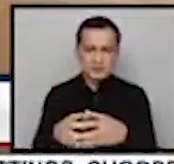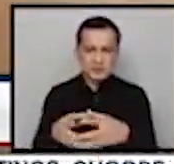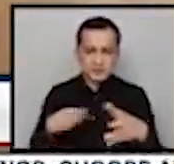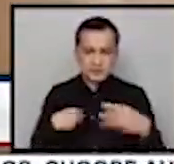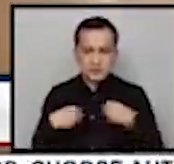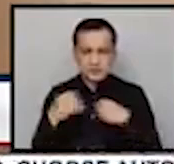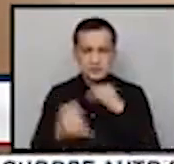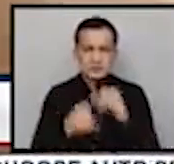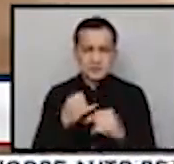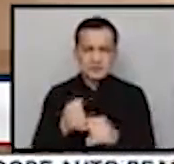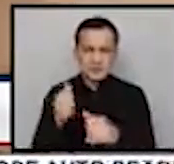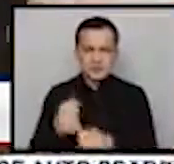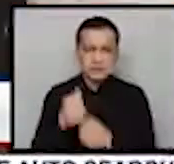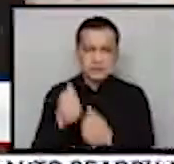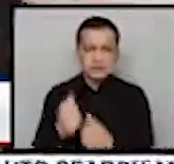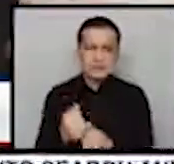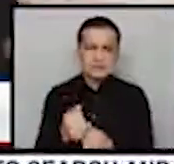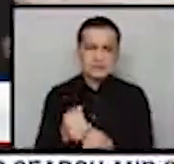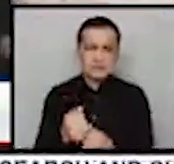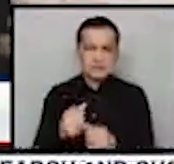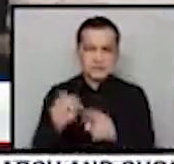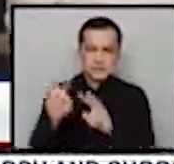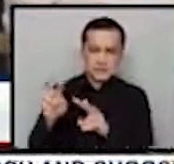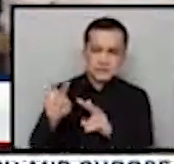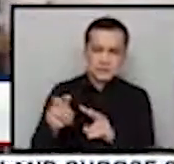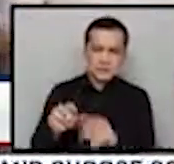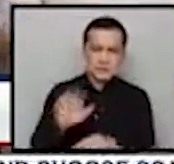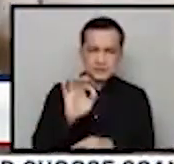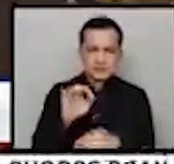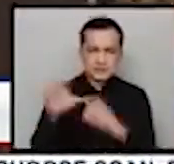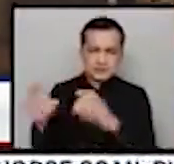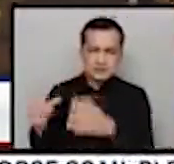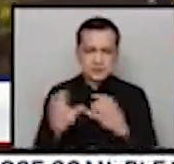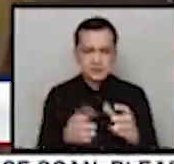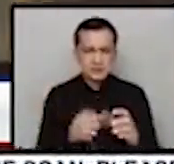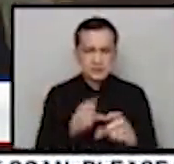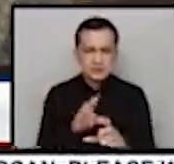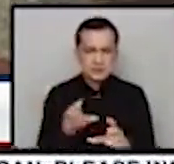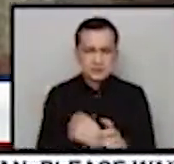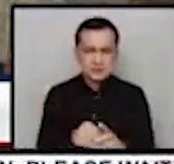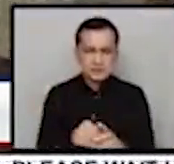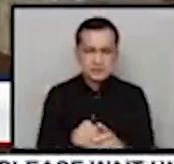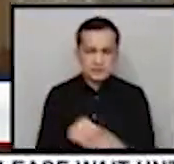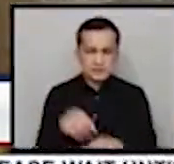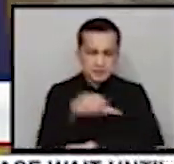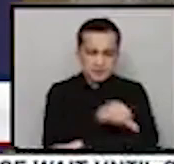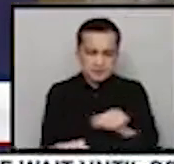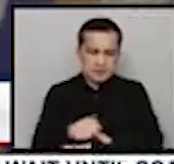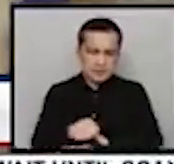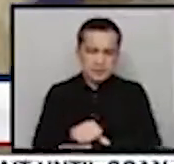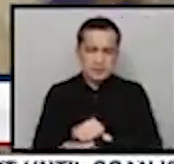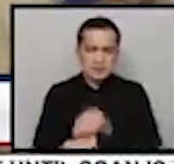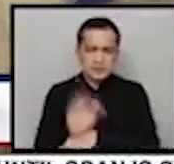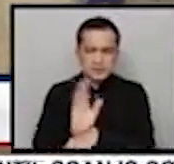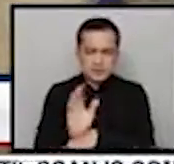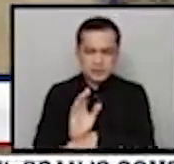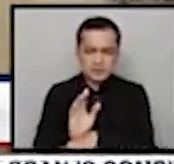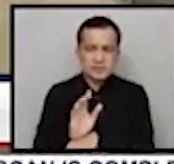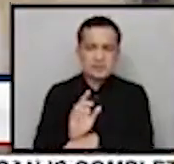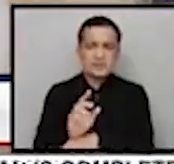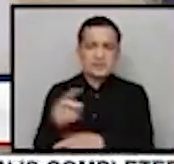international awards at pagkilala sa 9 kategorya. Kabilang dito ang architecture, cinema, dance, dramatic